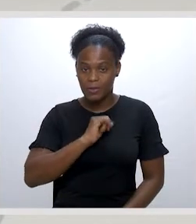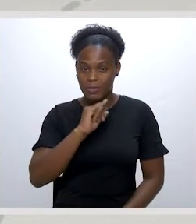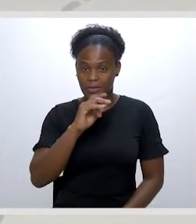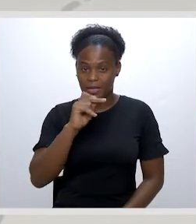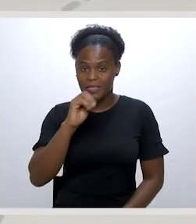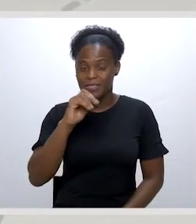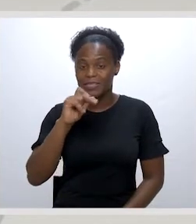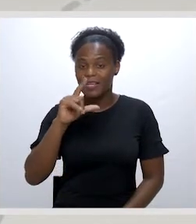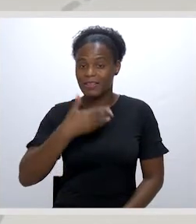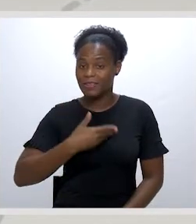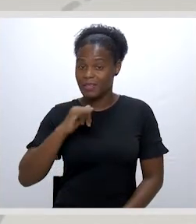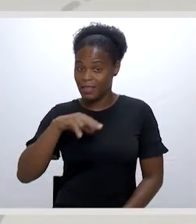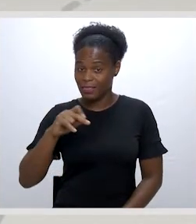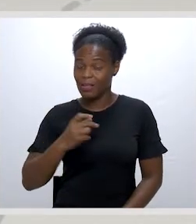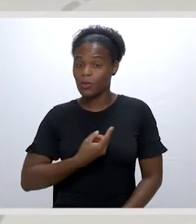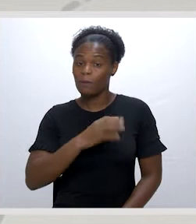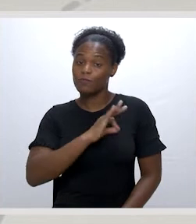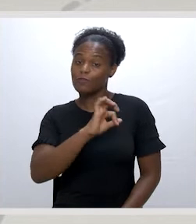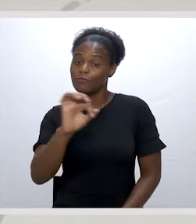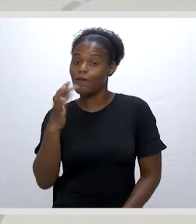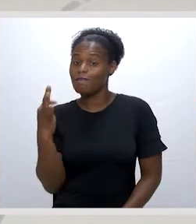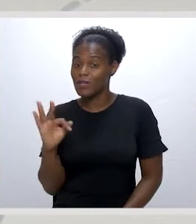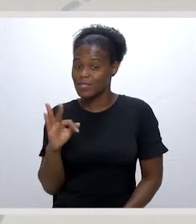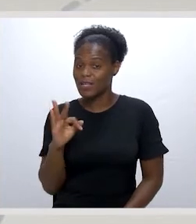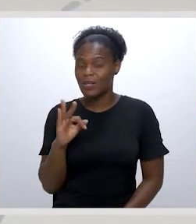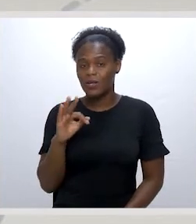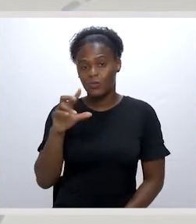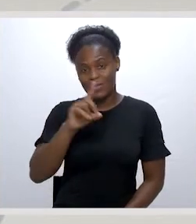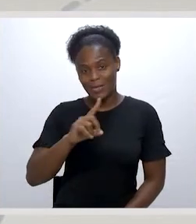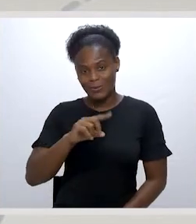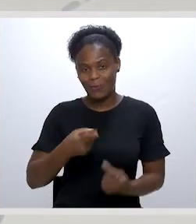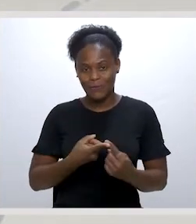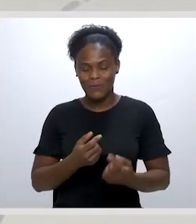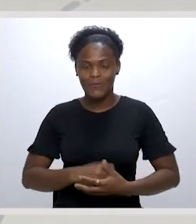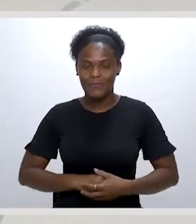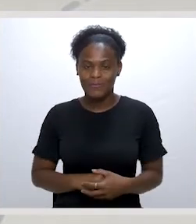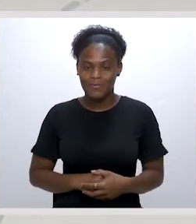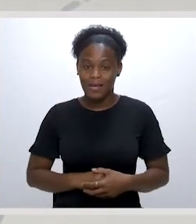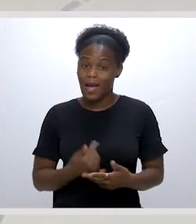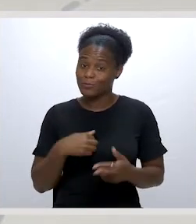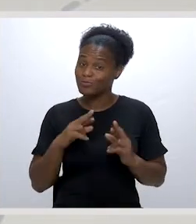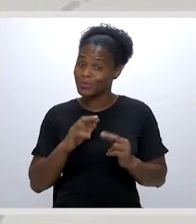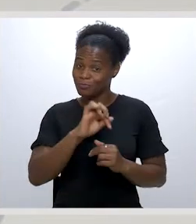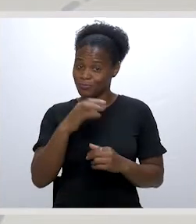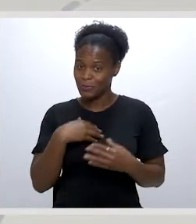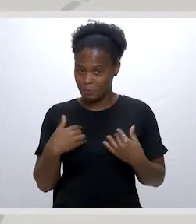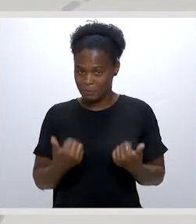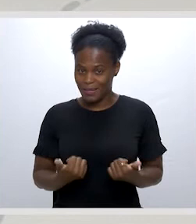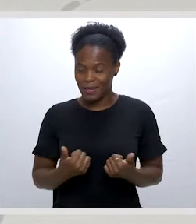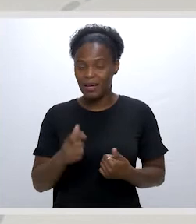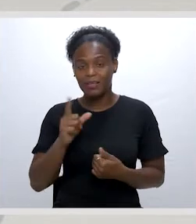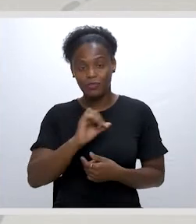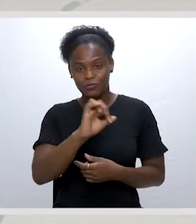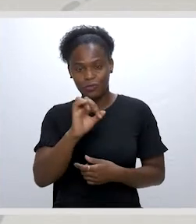Yazaldina Silva, je suis votre professeur de français du 6e ano. J'espère que vous allez bien et que vous